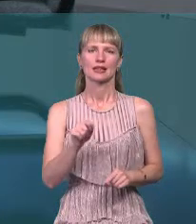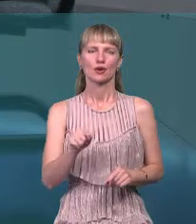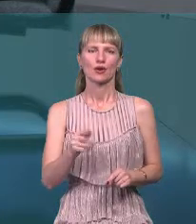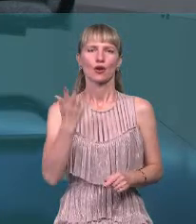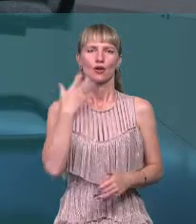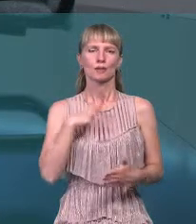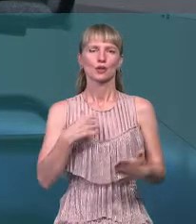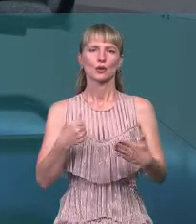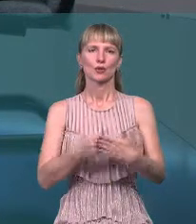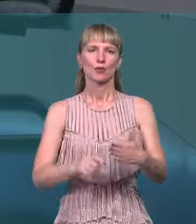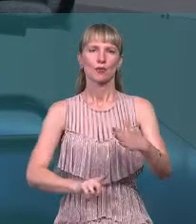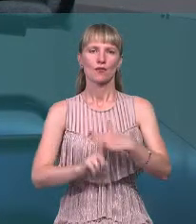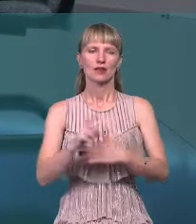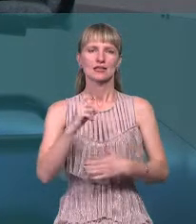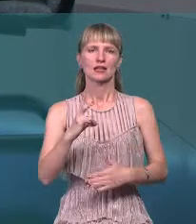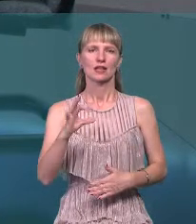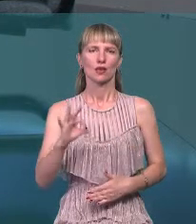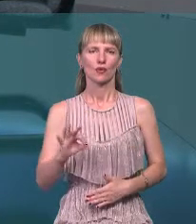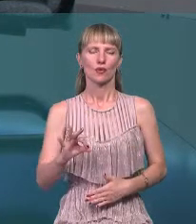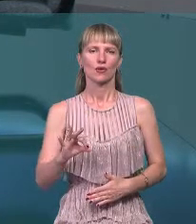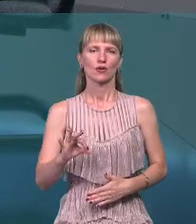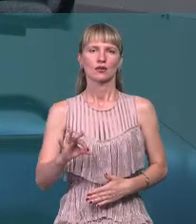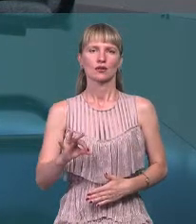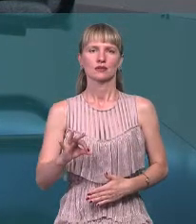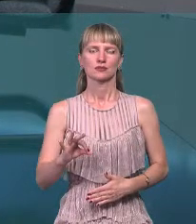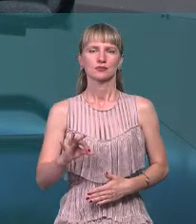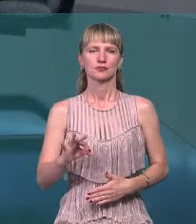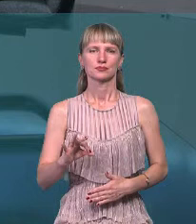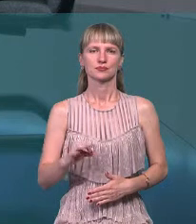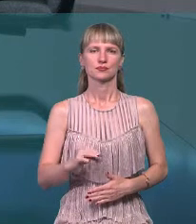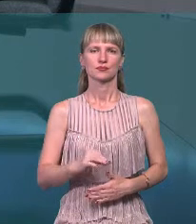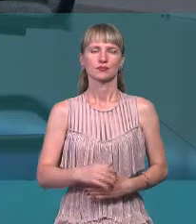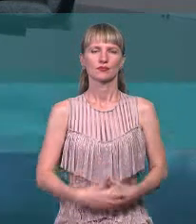були до впровадження зовнішнього незалежного оцінювання